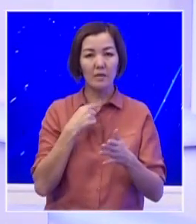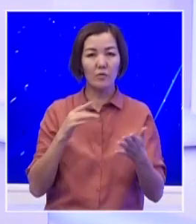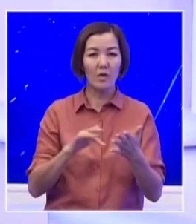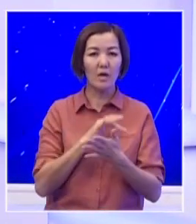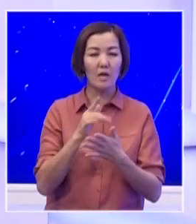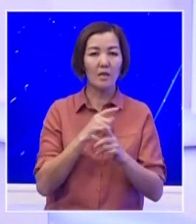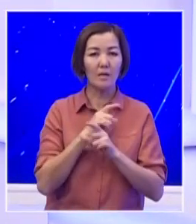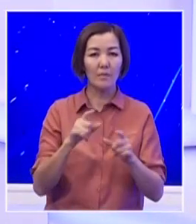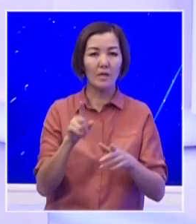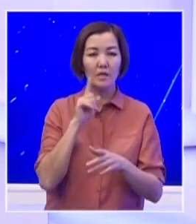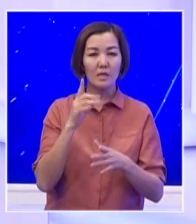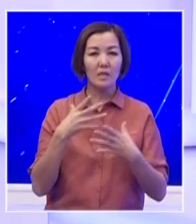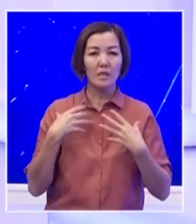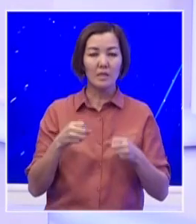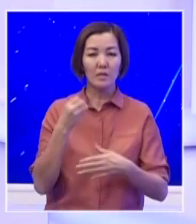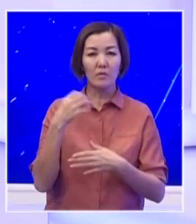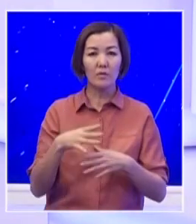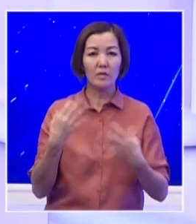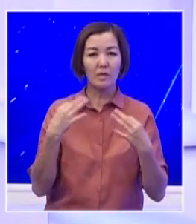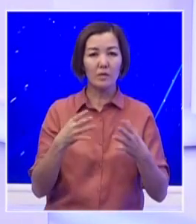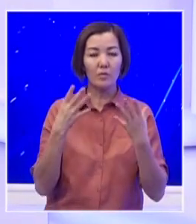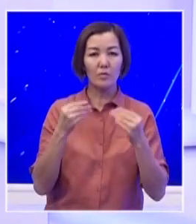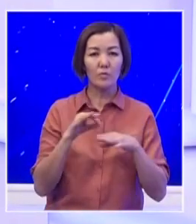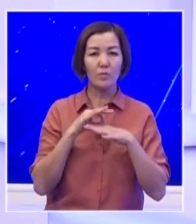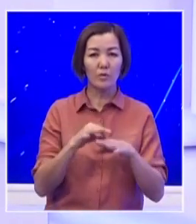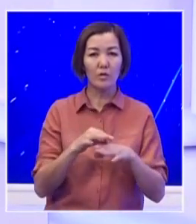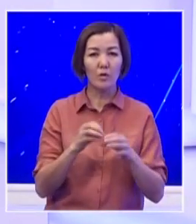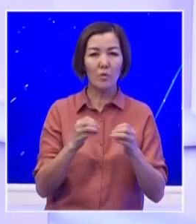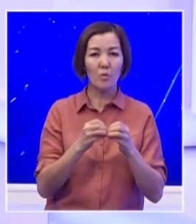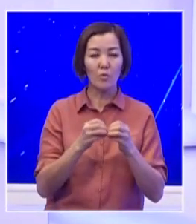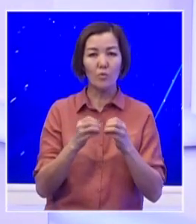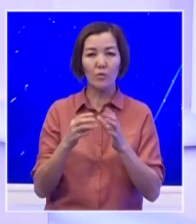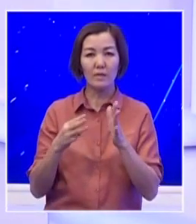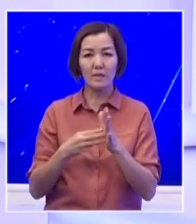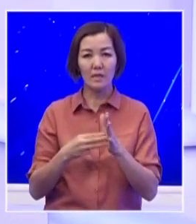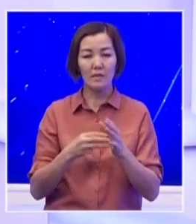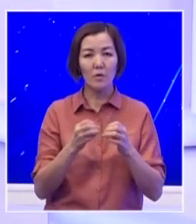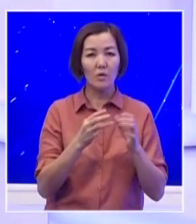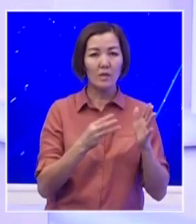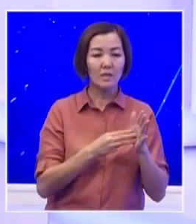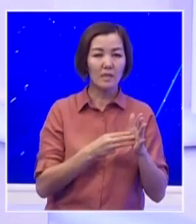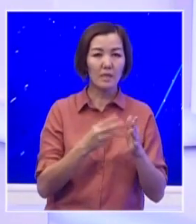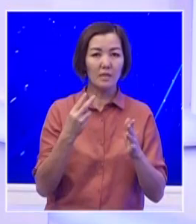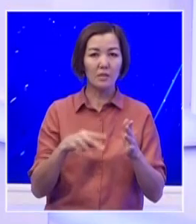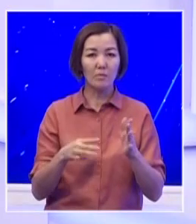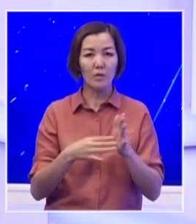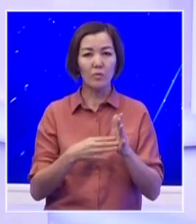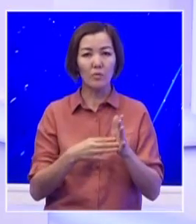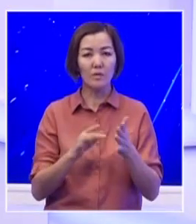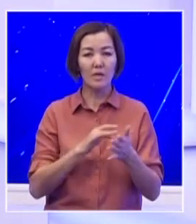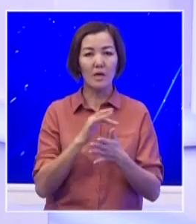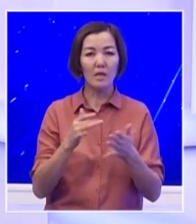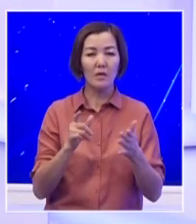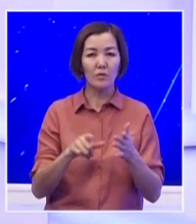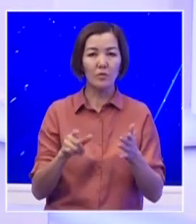қалалық емханасының жастар денсаулық орталығында ашық есік күні өтті. Оған 10-18-18-29 жас аралығындағы қала тұрғындар